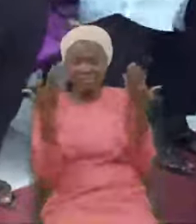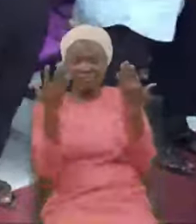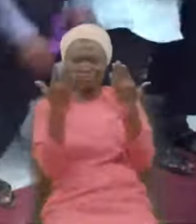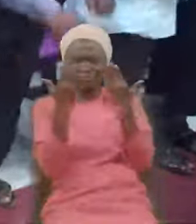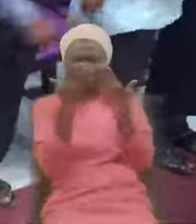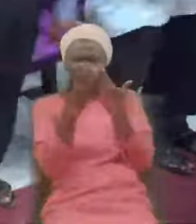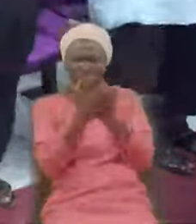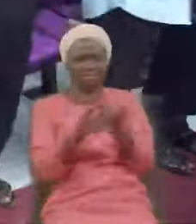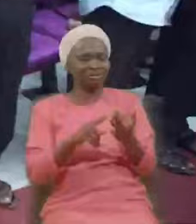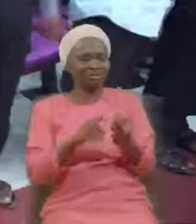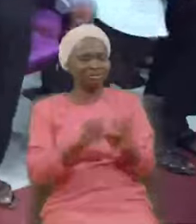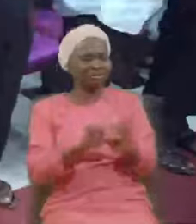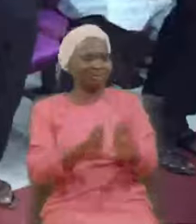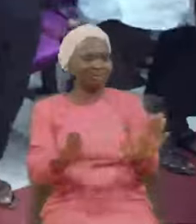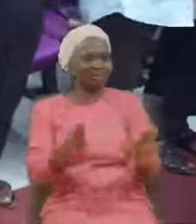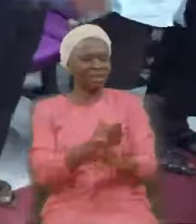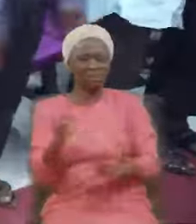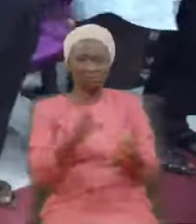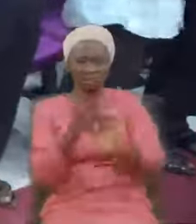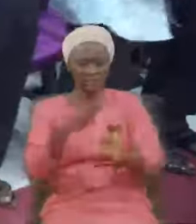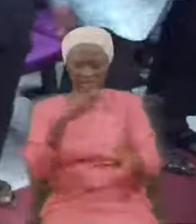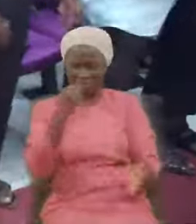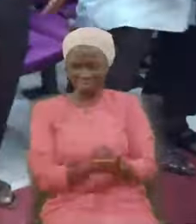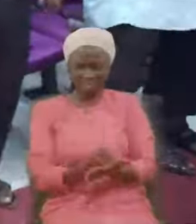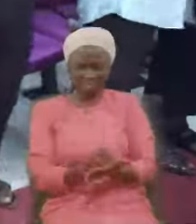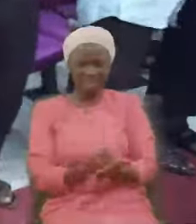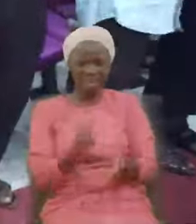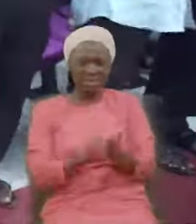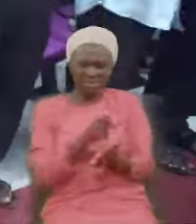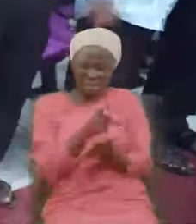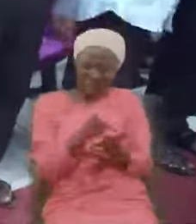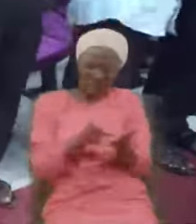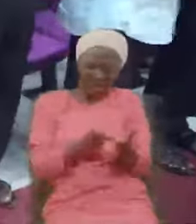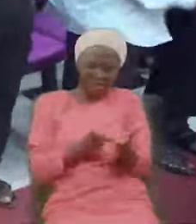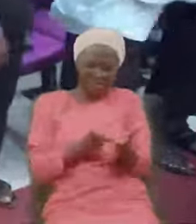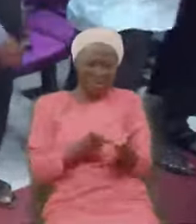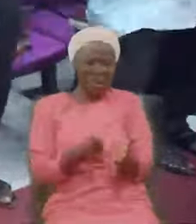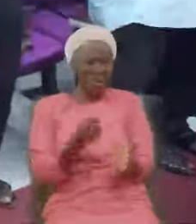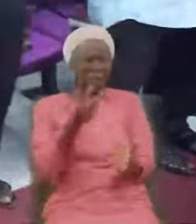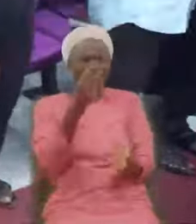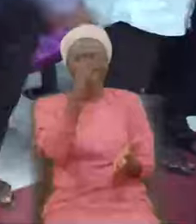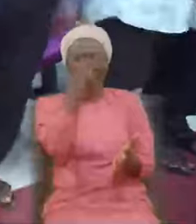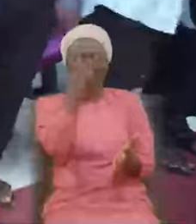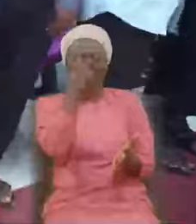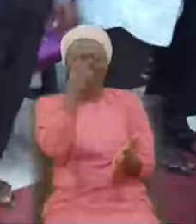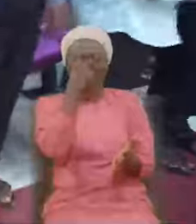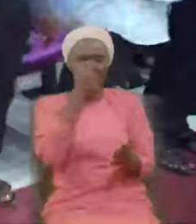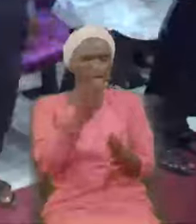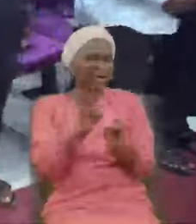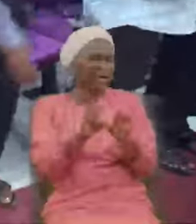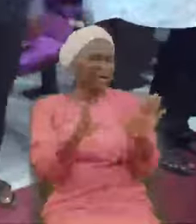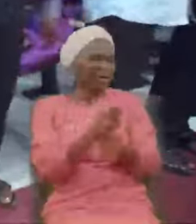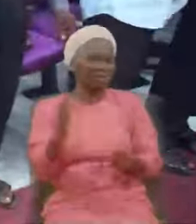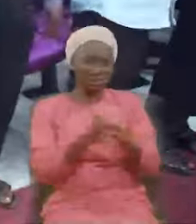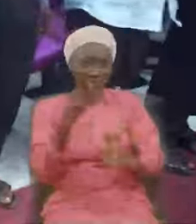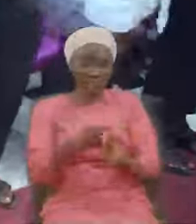Oui, cette vision floue est ôtée. La cécité partielle est ôtée. Vous